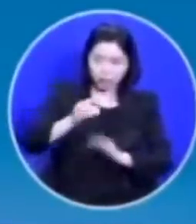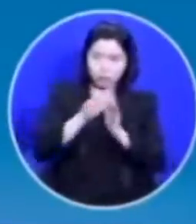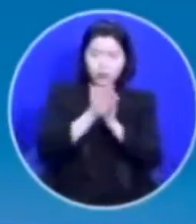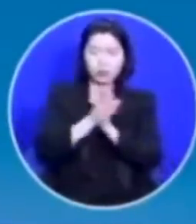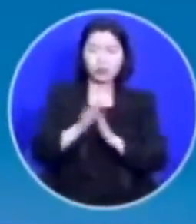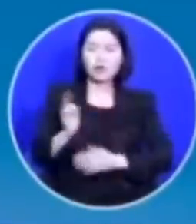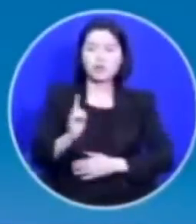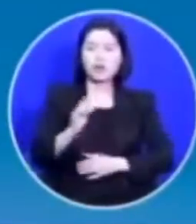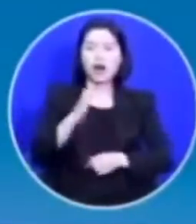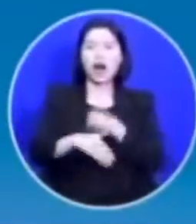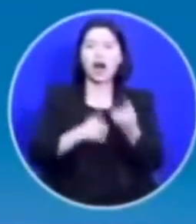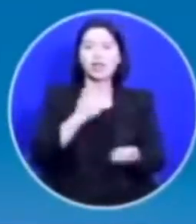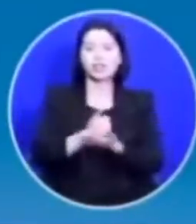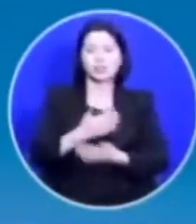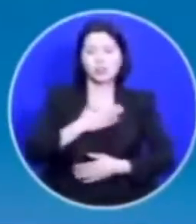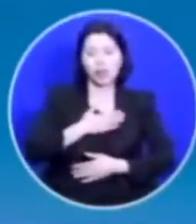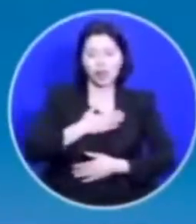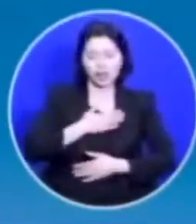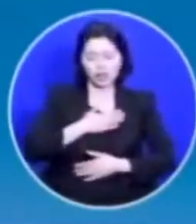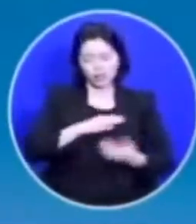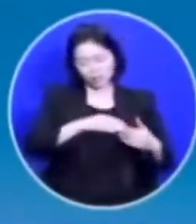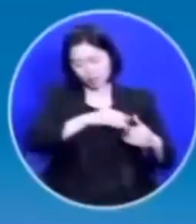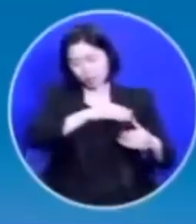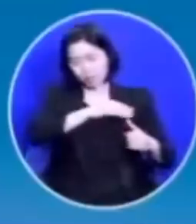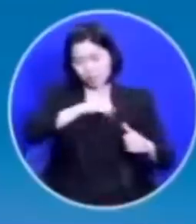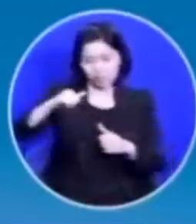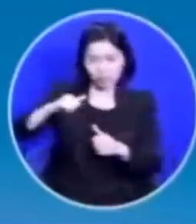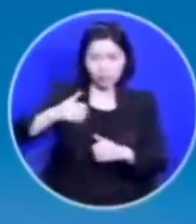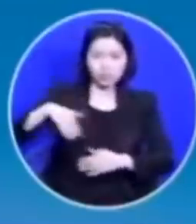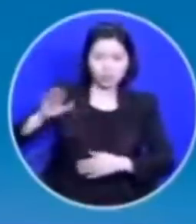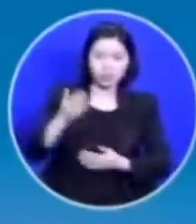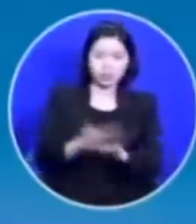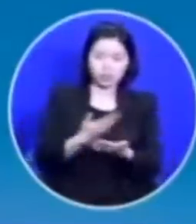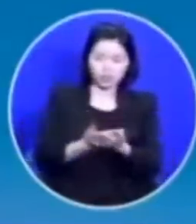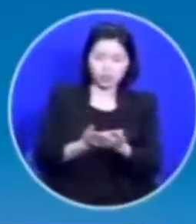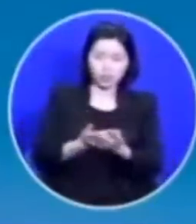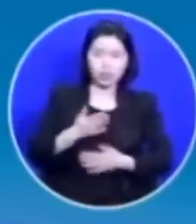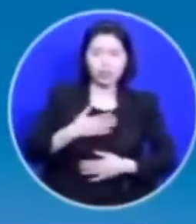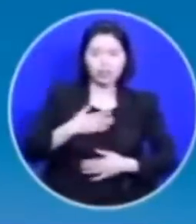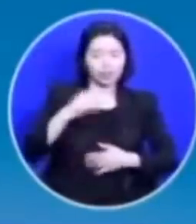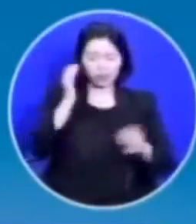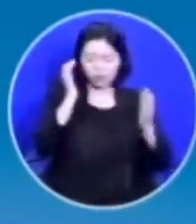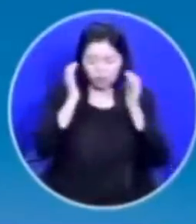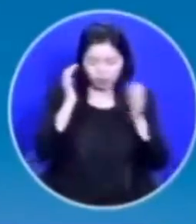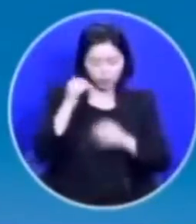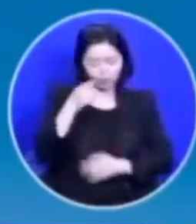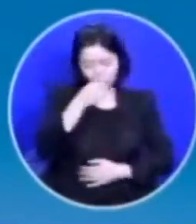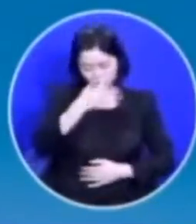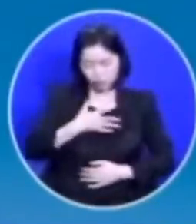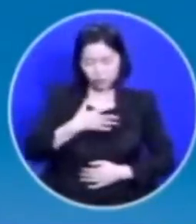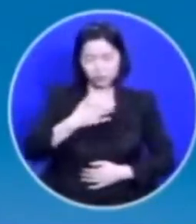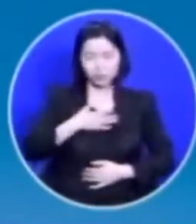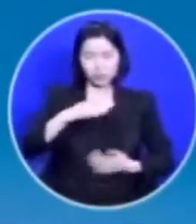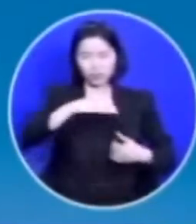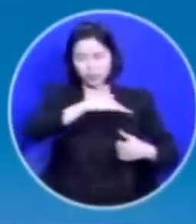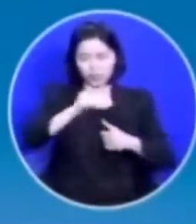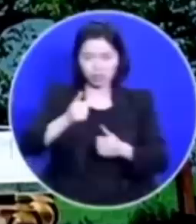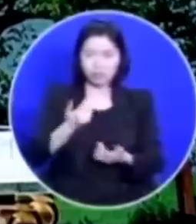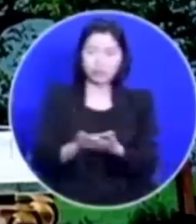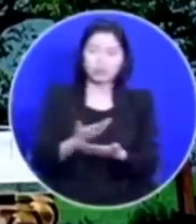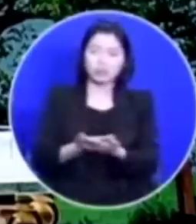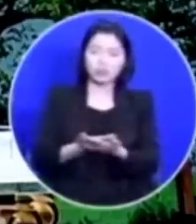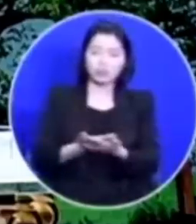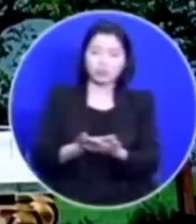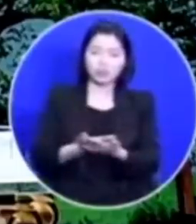하나님 나 데려가 주세요 하나는 너무 괴로워요 나 데려가 주세요 그렇지 않으면